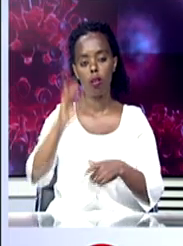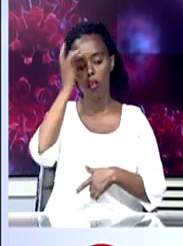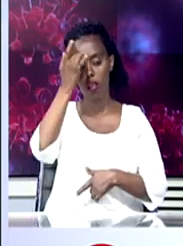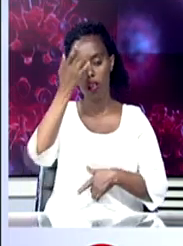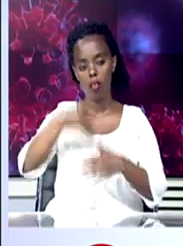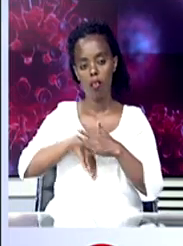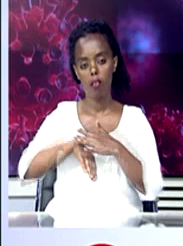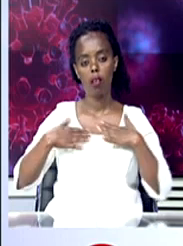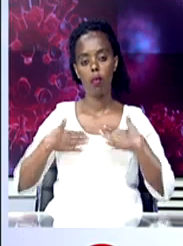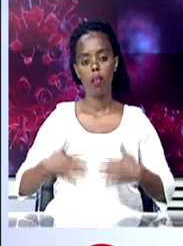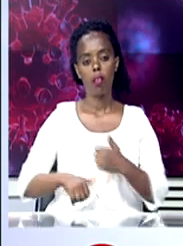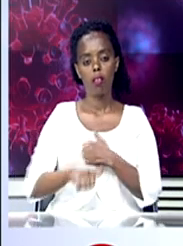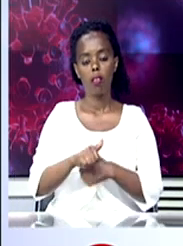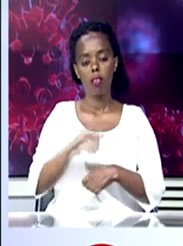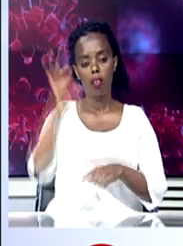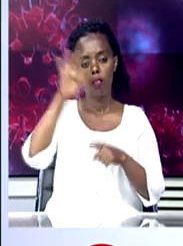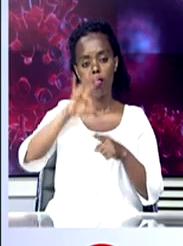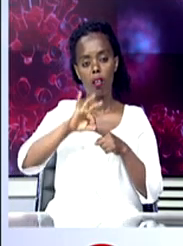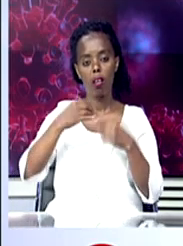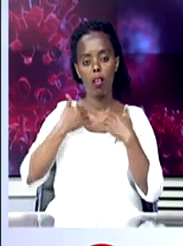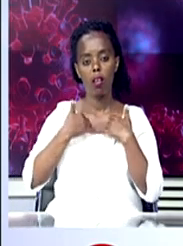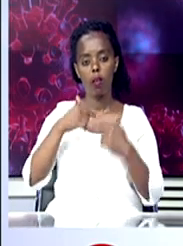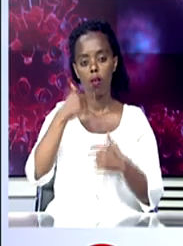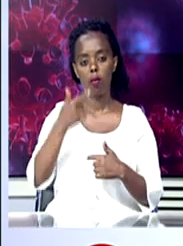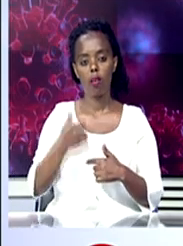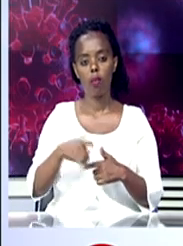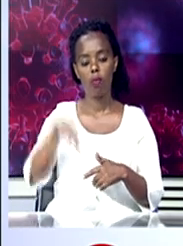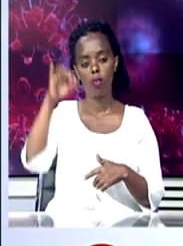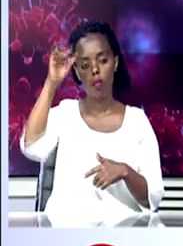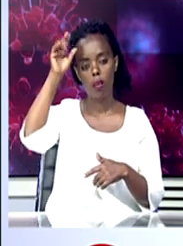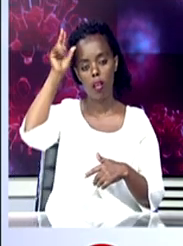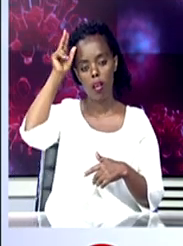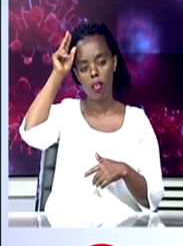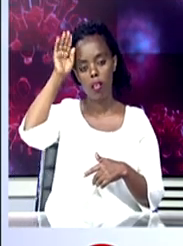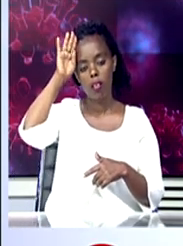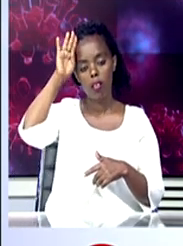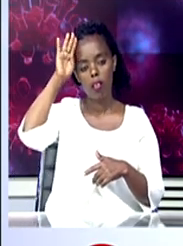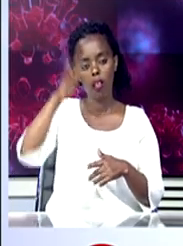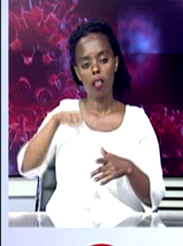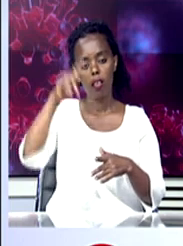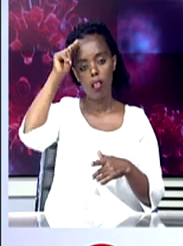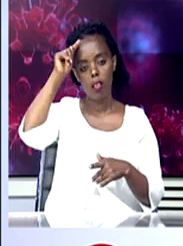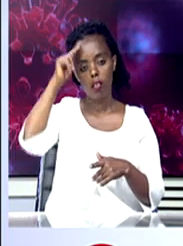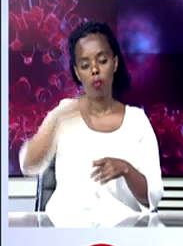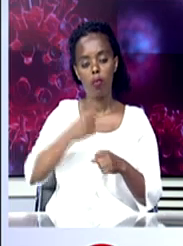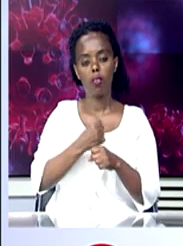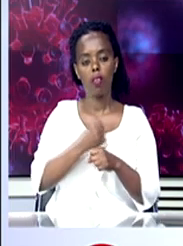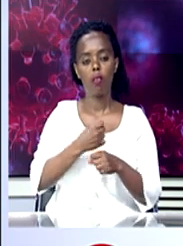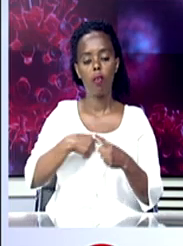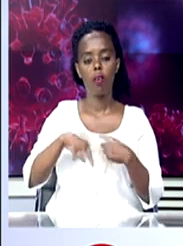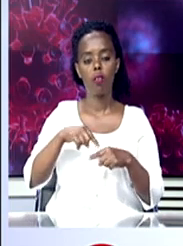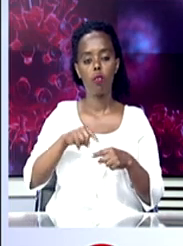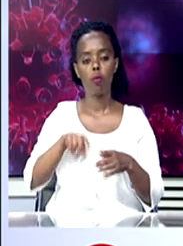qaama miidhamtoonni xiyyeeffannaa argachuu akka qabanidha. Obbo Balaay Taaddalee itti aanaa hoogganaa biiroo dhimma hojjetaaf